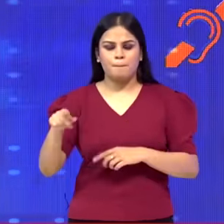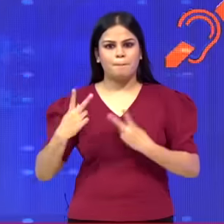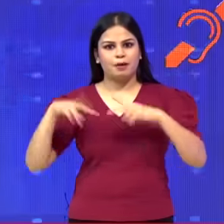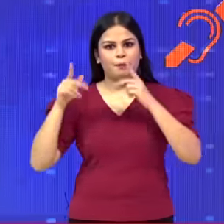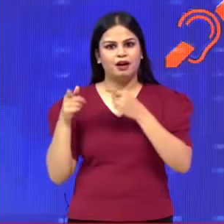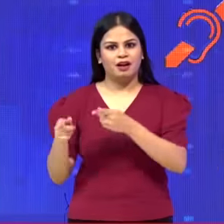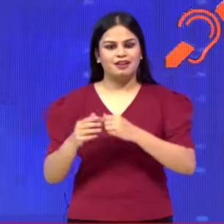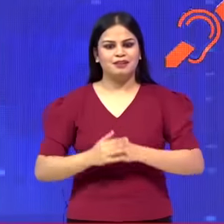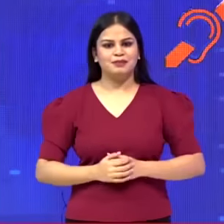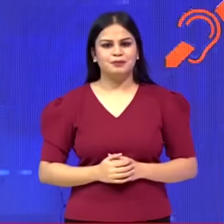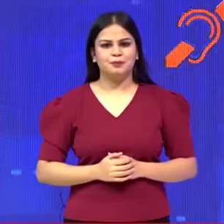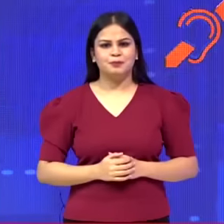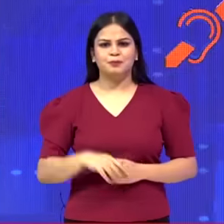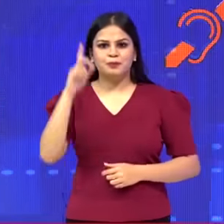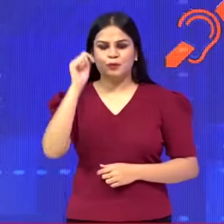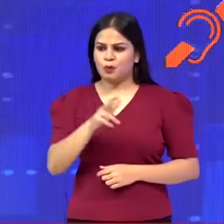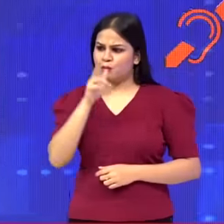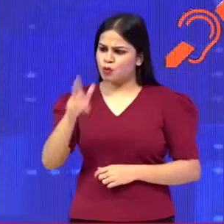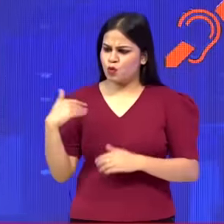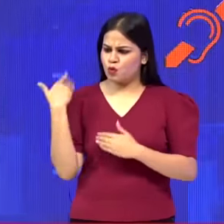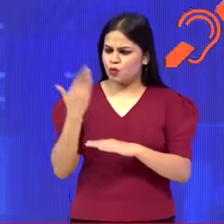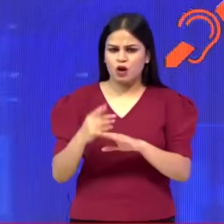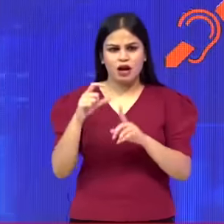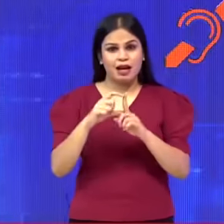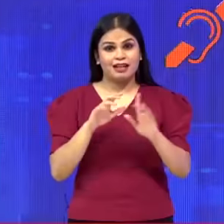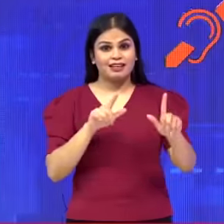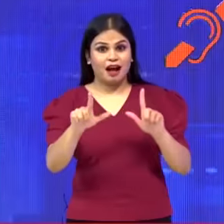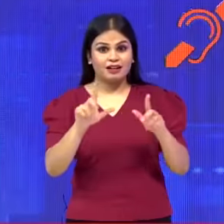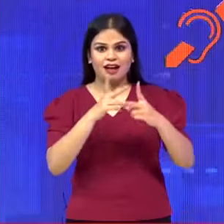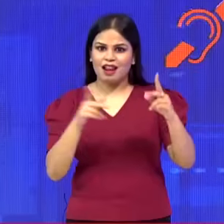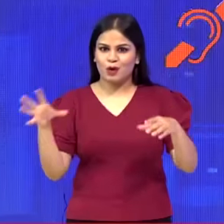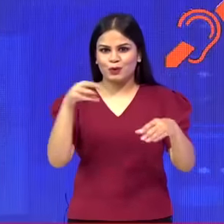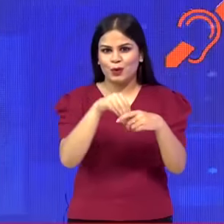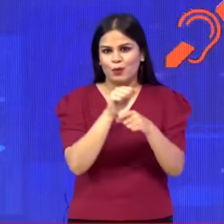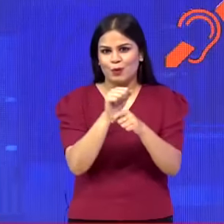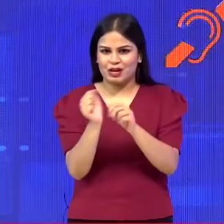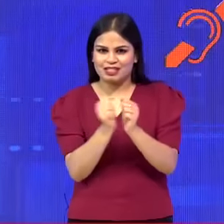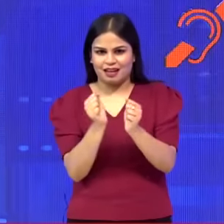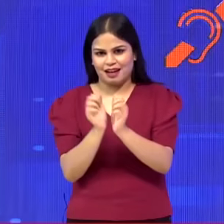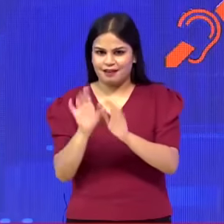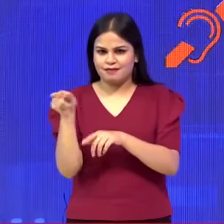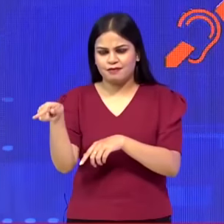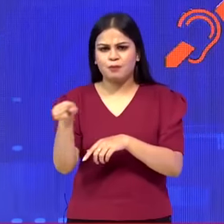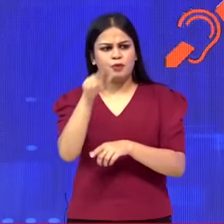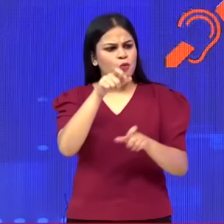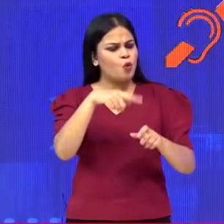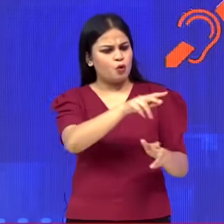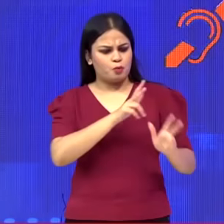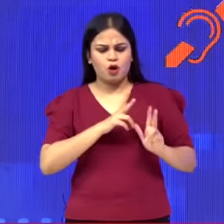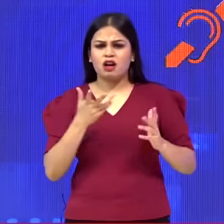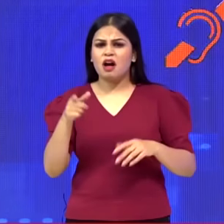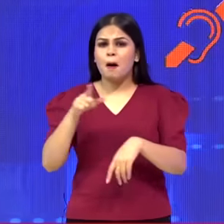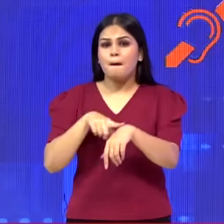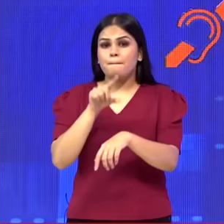हैं। सलमान जितने डायरेक्टर्स के साथ आप काम करते हैं सब कहते हैं कि सलमान 12 बजे